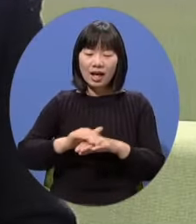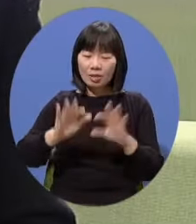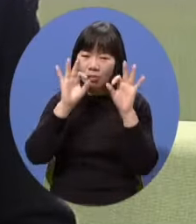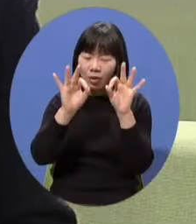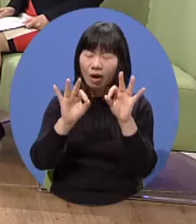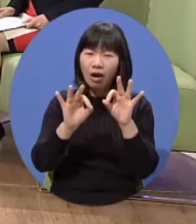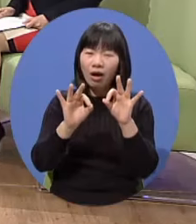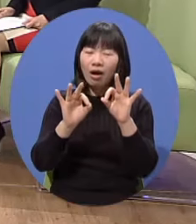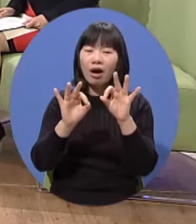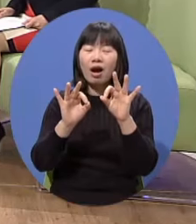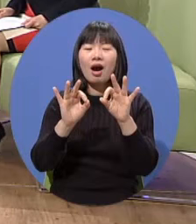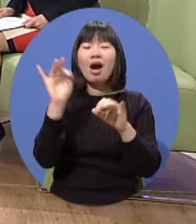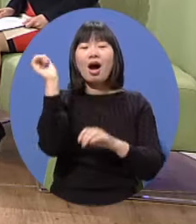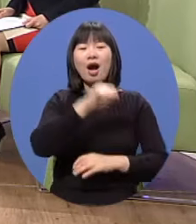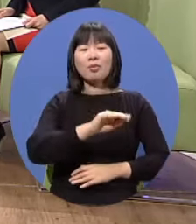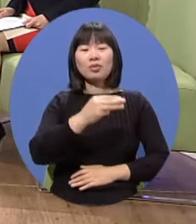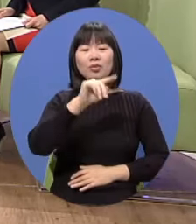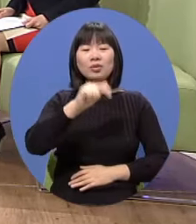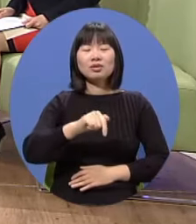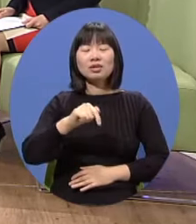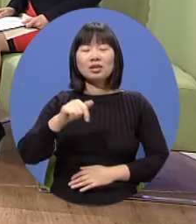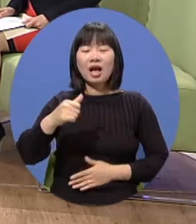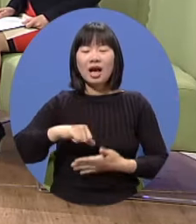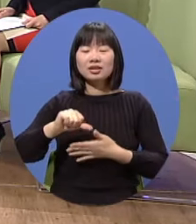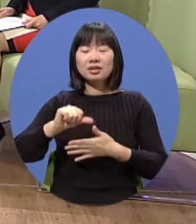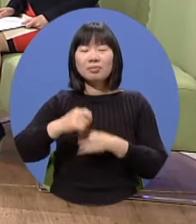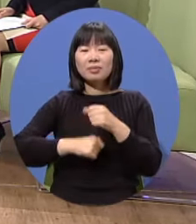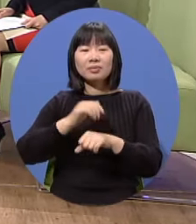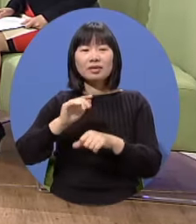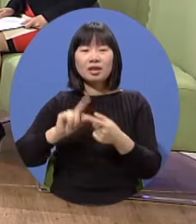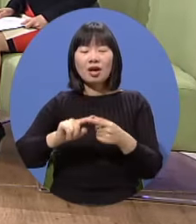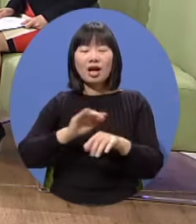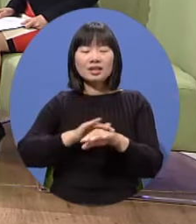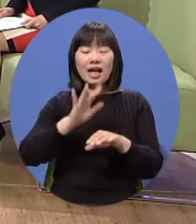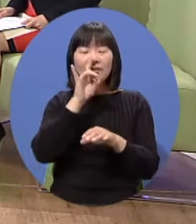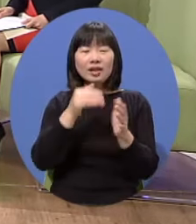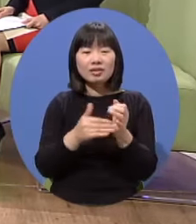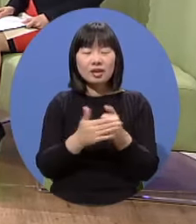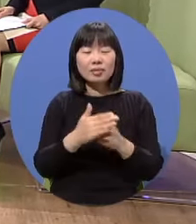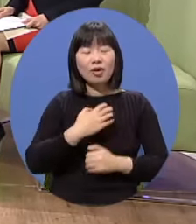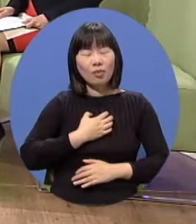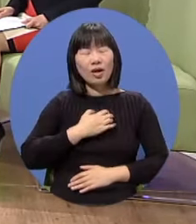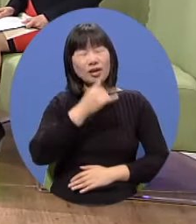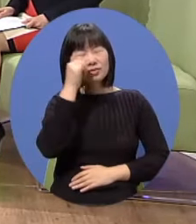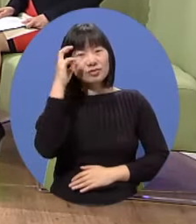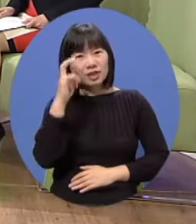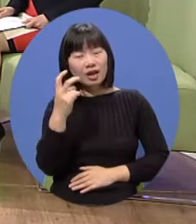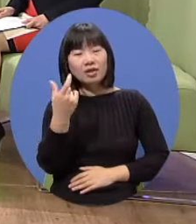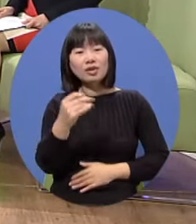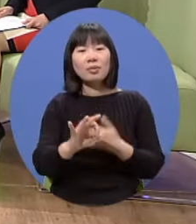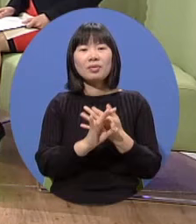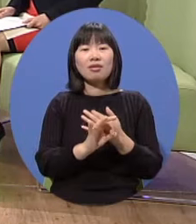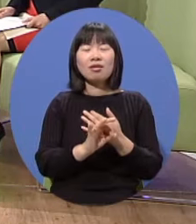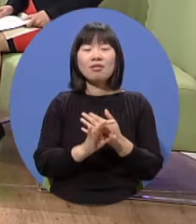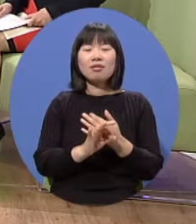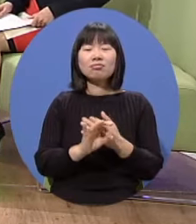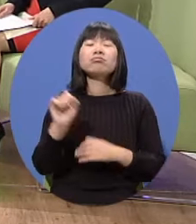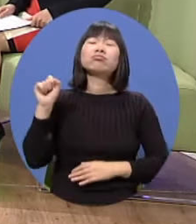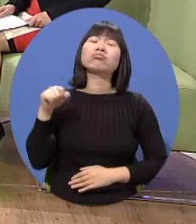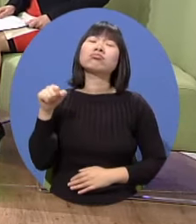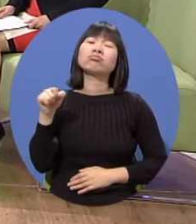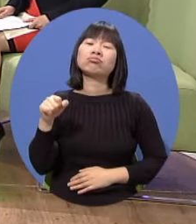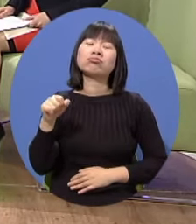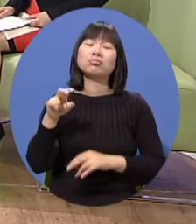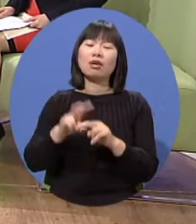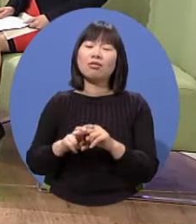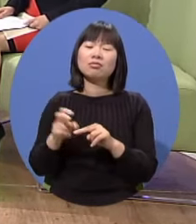뭐냐? 아이고 블럭이 그냥 네 맘대로 잘 안 돼가지고 좀 속상했구나 이거라는 거예요. 그렇게 하게 되면 아이가 응 하면서